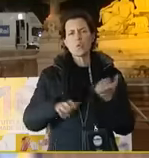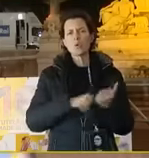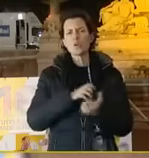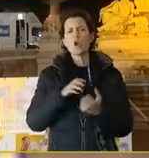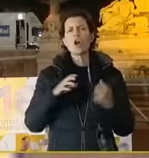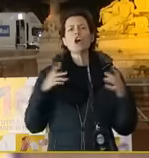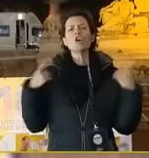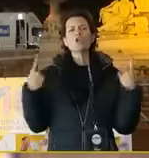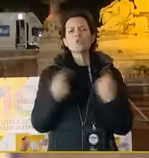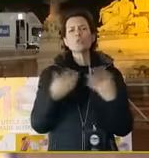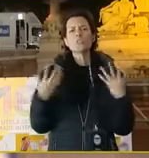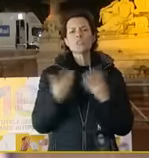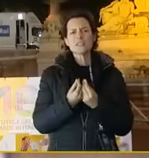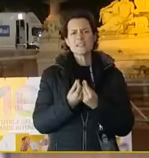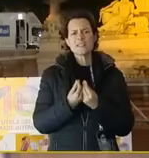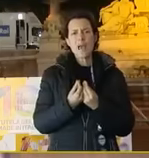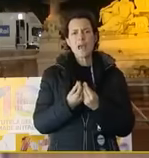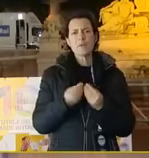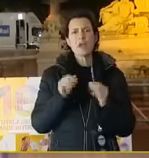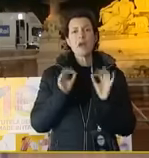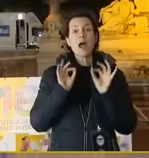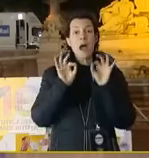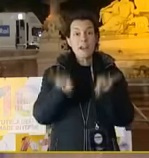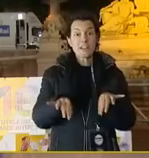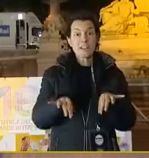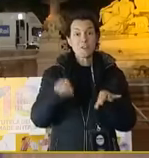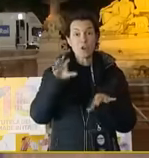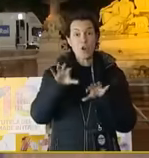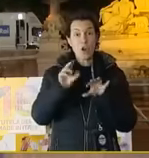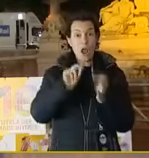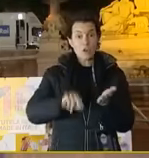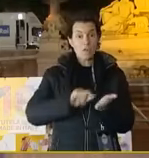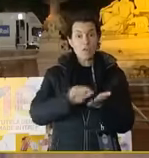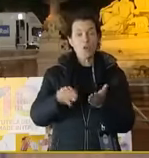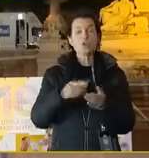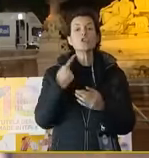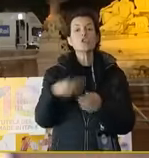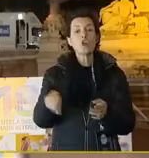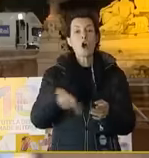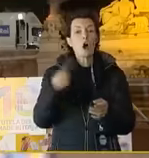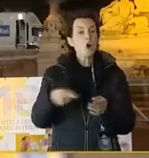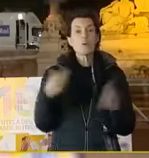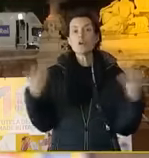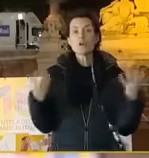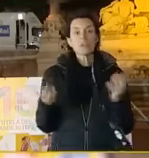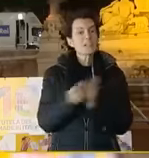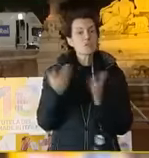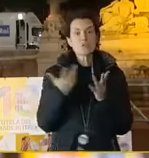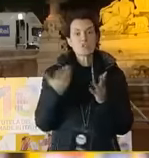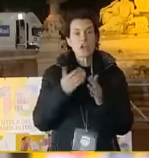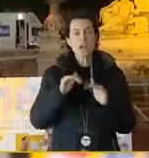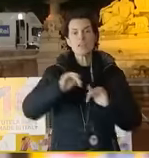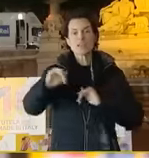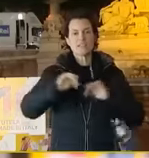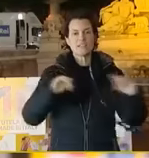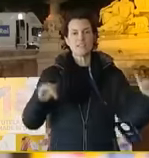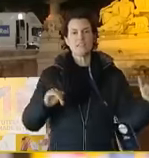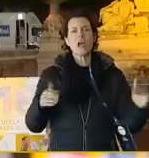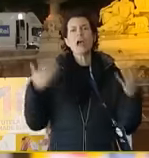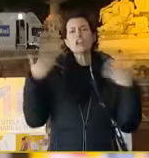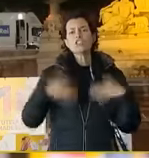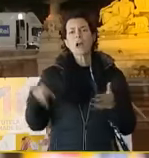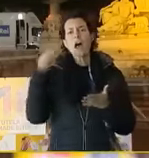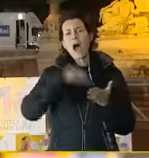stanno tutti insieme fino al voto per poi ridisgregarsi dopo. Ce lo stanno dimostrando, noi lo dicevamo tanti anni fa,